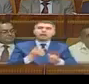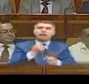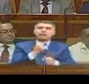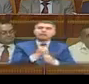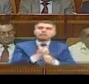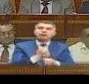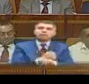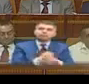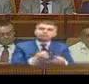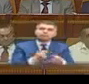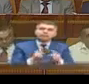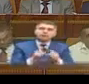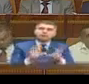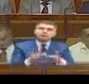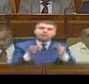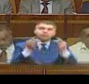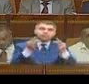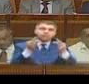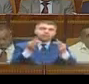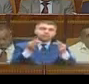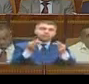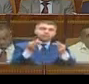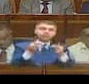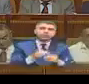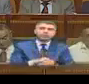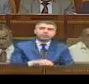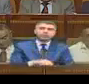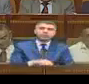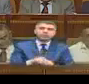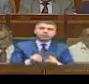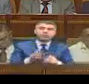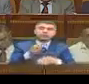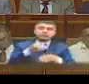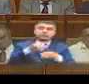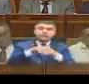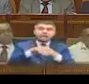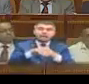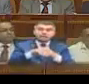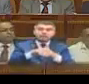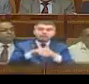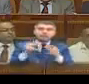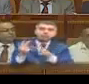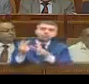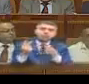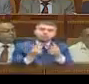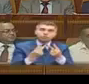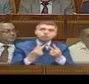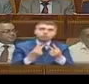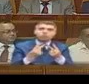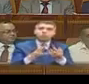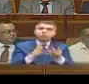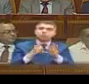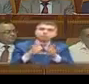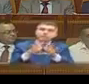استثنائي. كيف يعقل أن منتخب يعني جل ممارسة الشأن العام